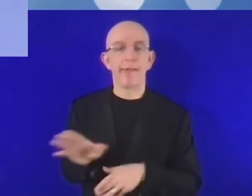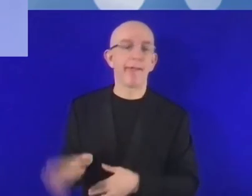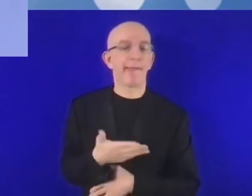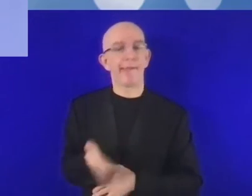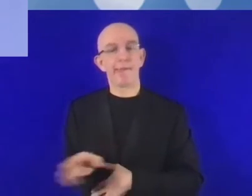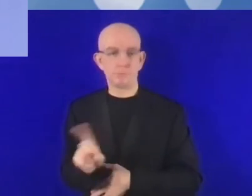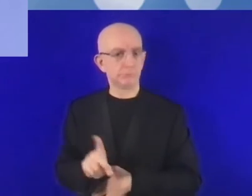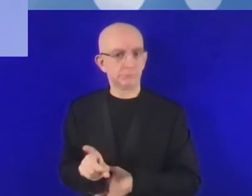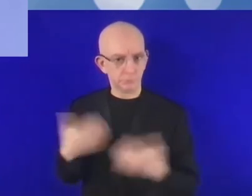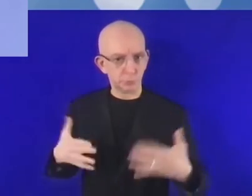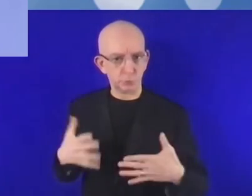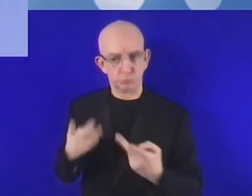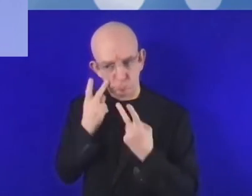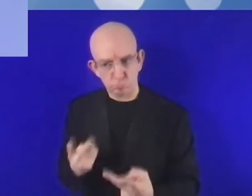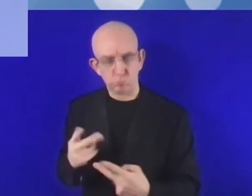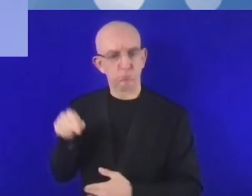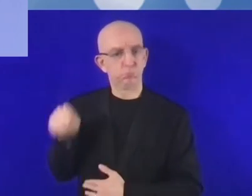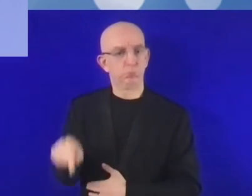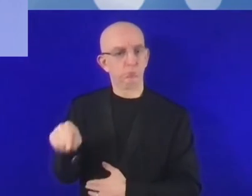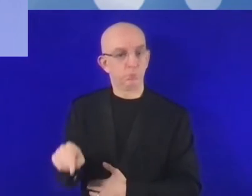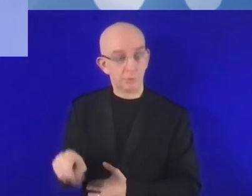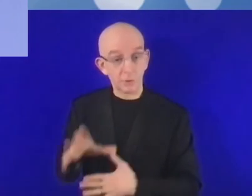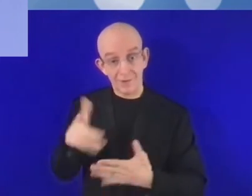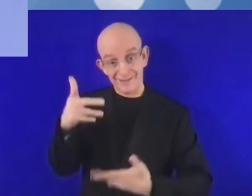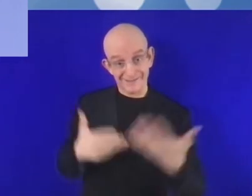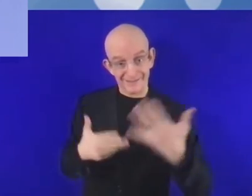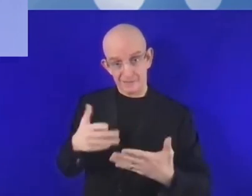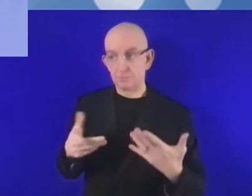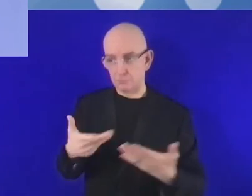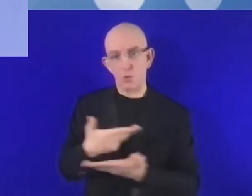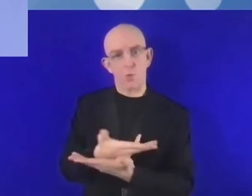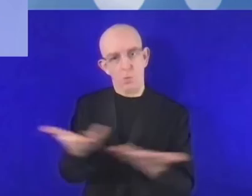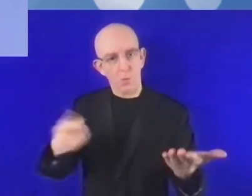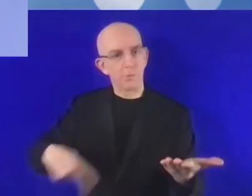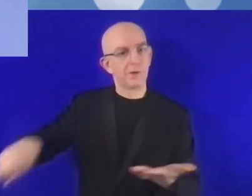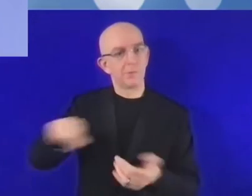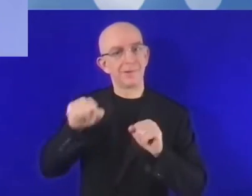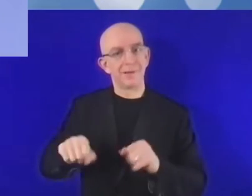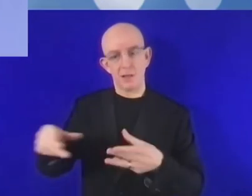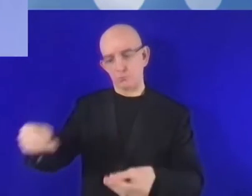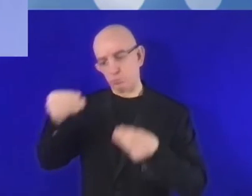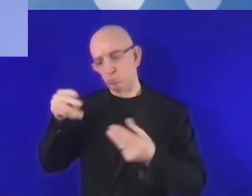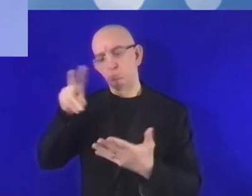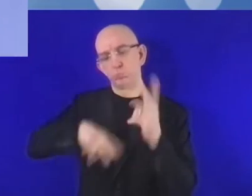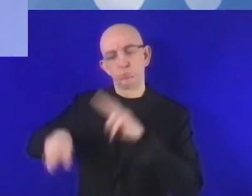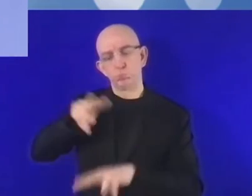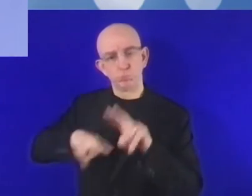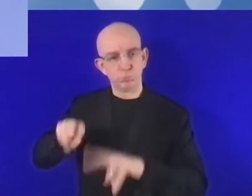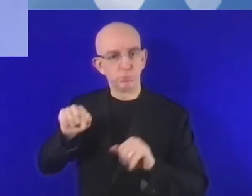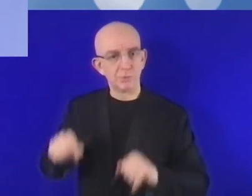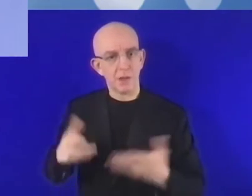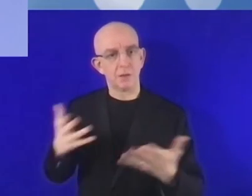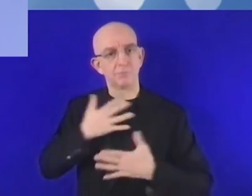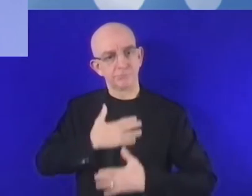надо защищать. Следует обеспечивать механизмы безопасной обработки и